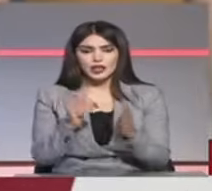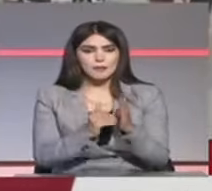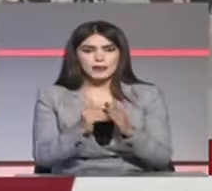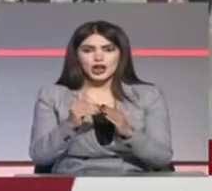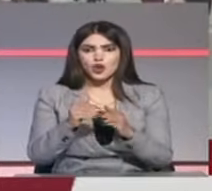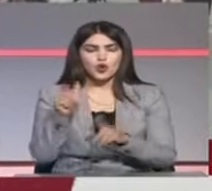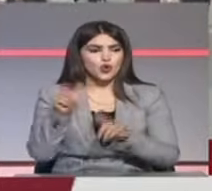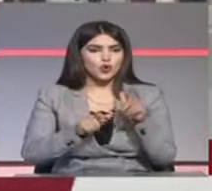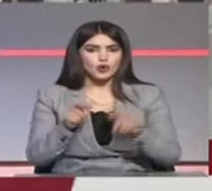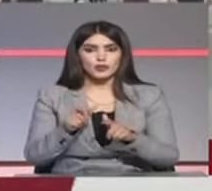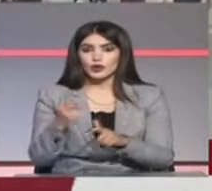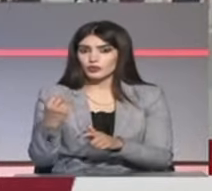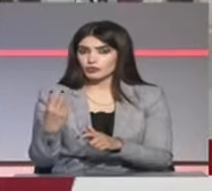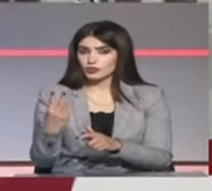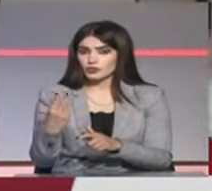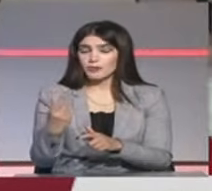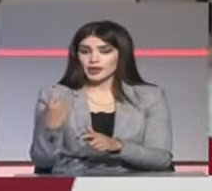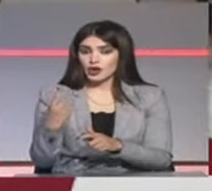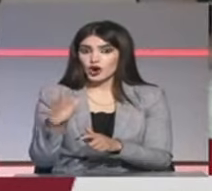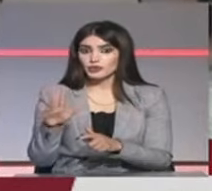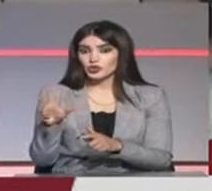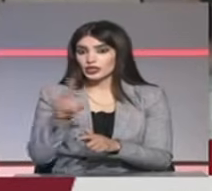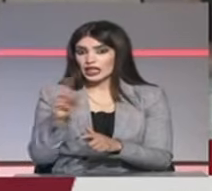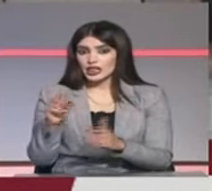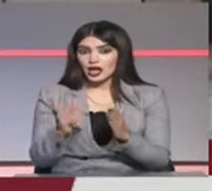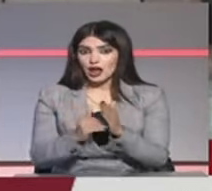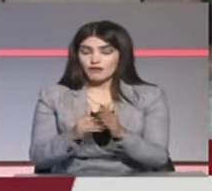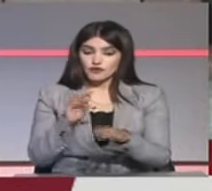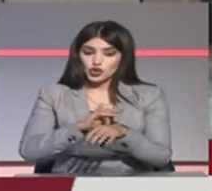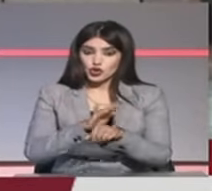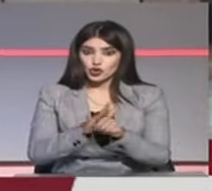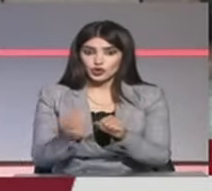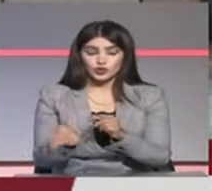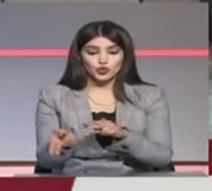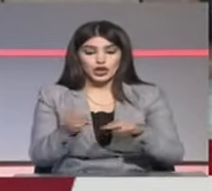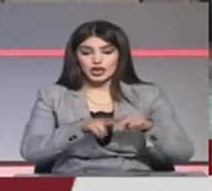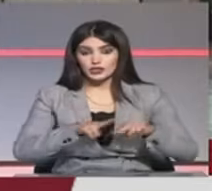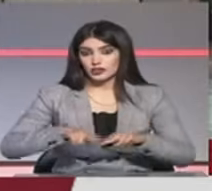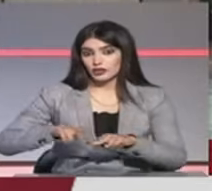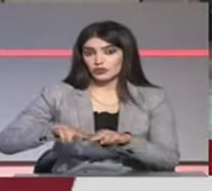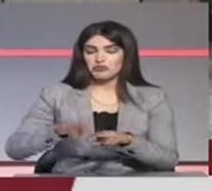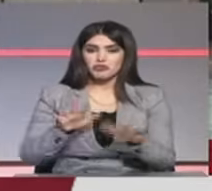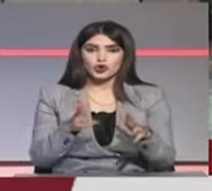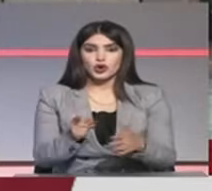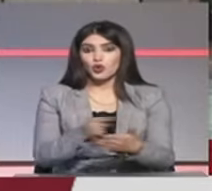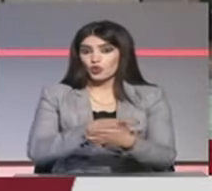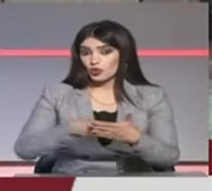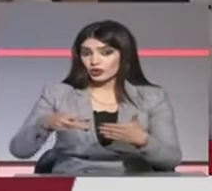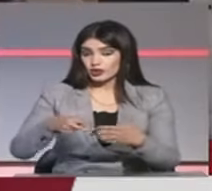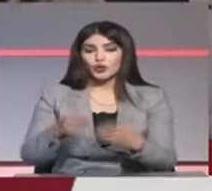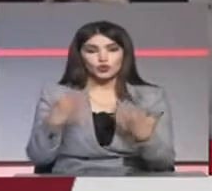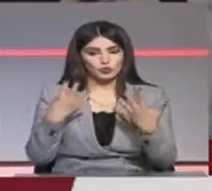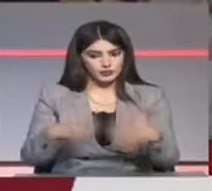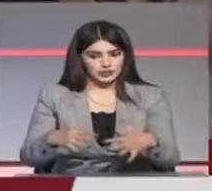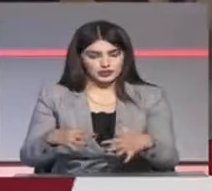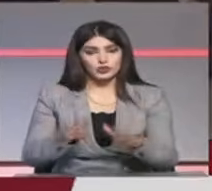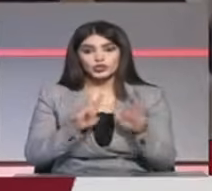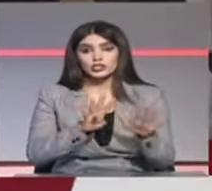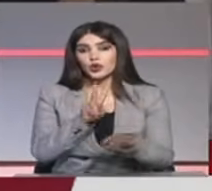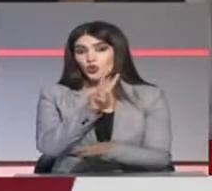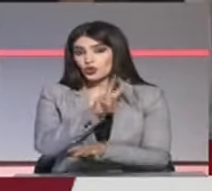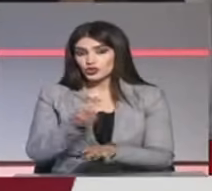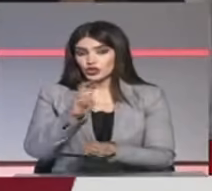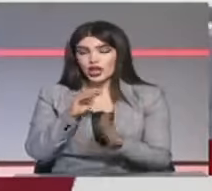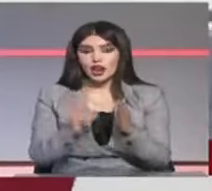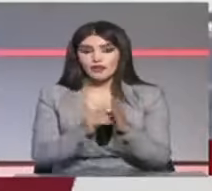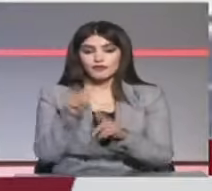بمائه وخمسه وثلاثين الف فيما بلغ عدد الوفيات نحو مليونين وتسعمائه وتسعه وعشرين